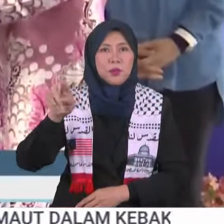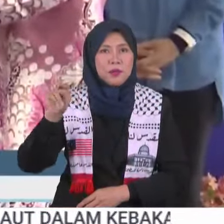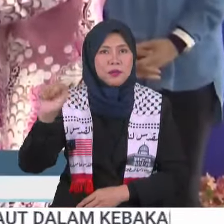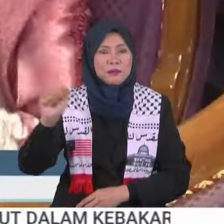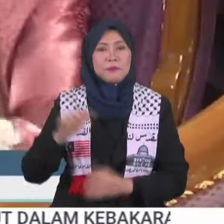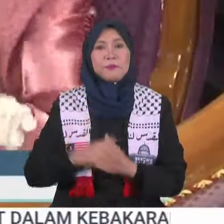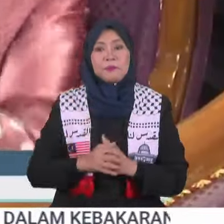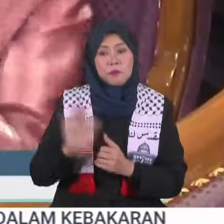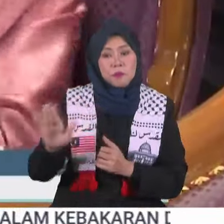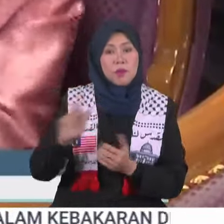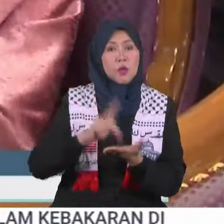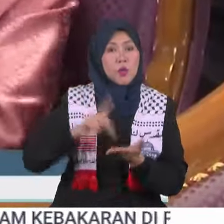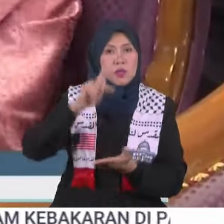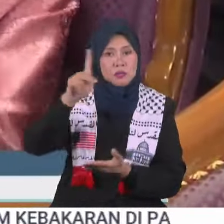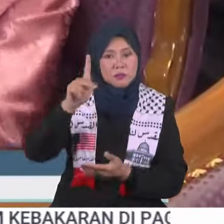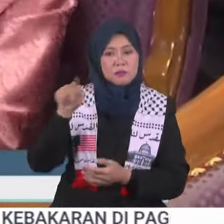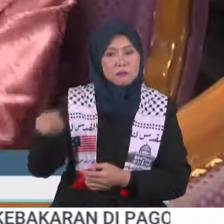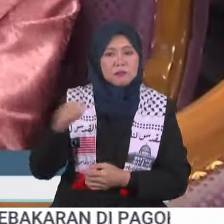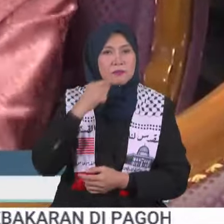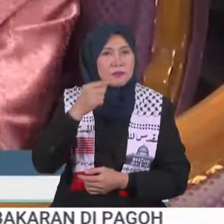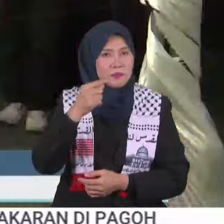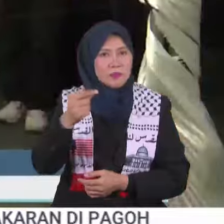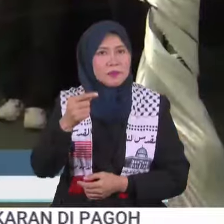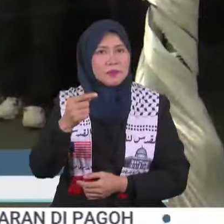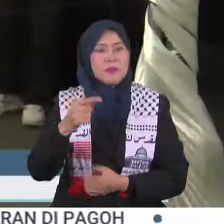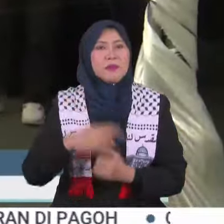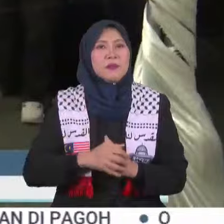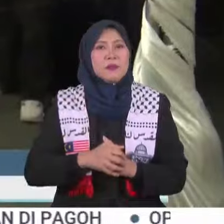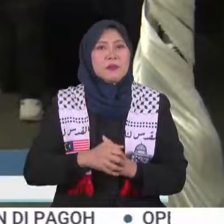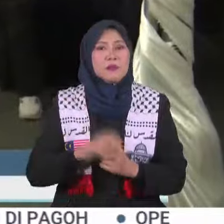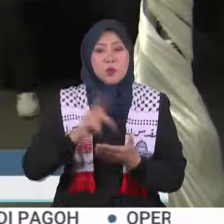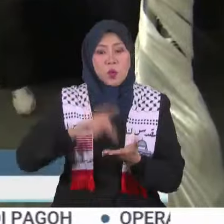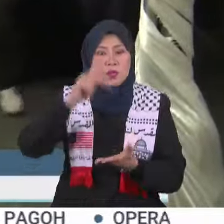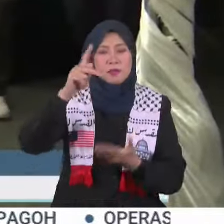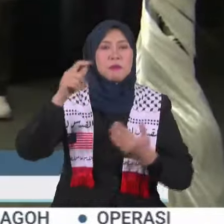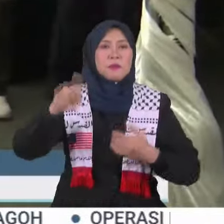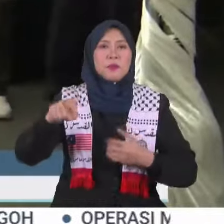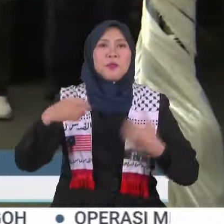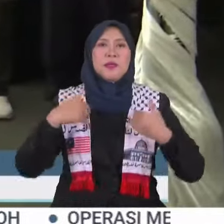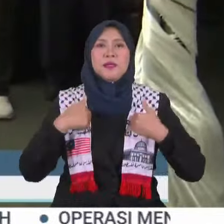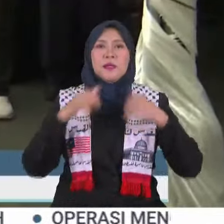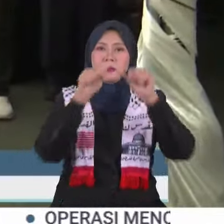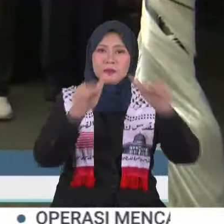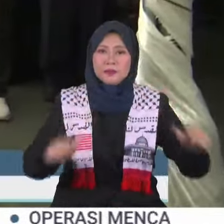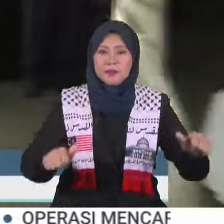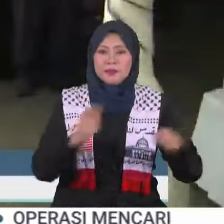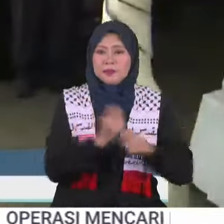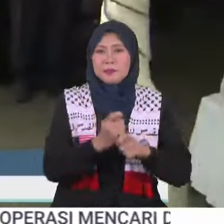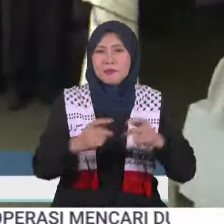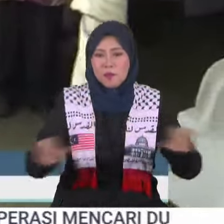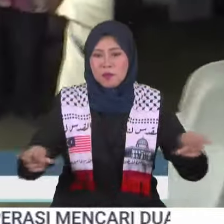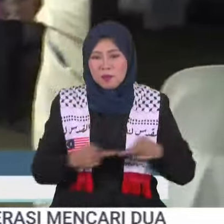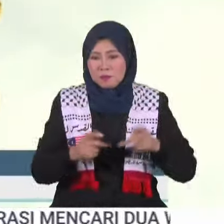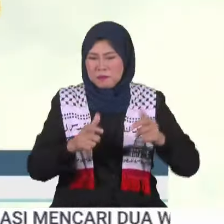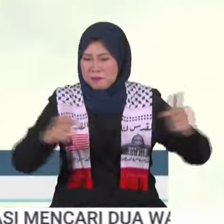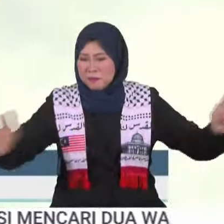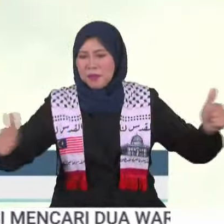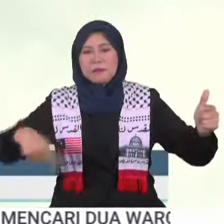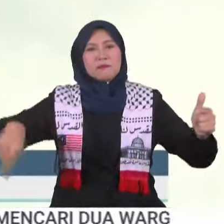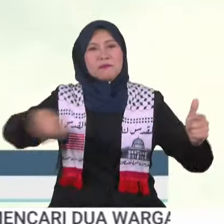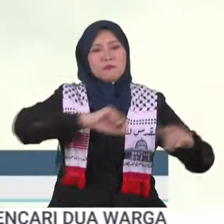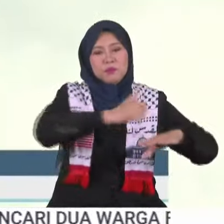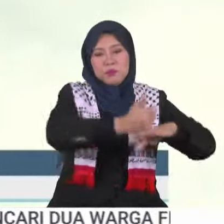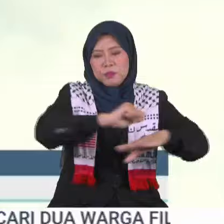Komuniti Sempurna KKS, Datuk Mustafa berkata, kolej berkenaan memerlukan kampus tetap di kawasan lebih luas demi